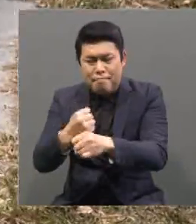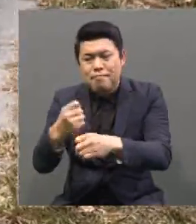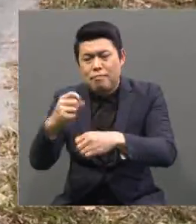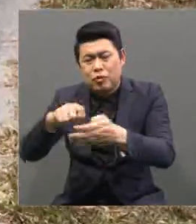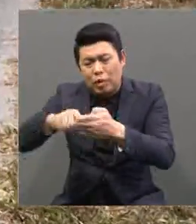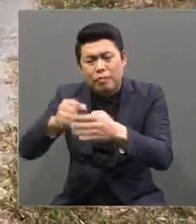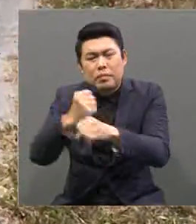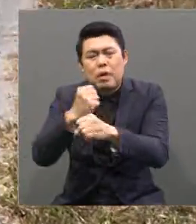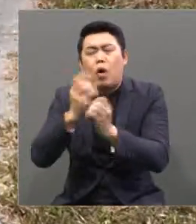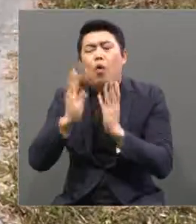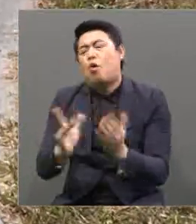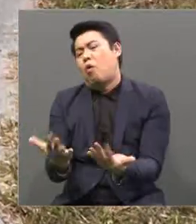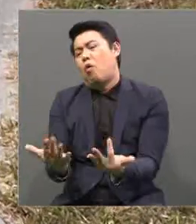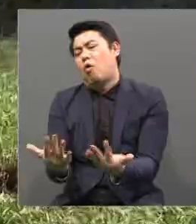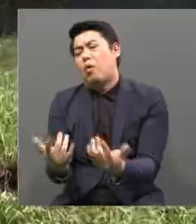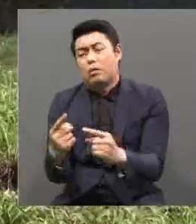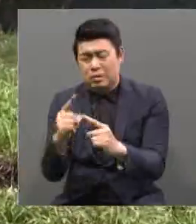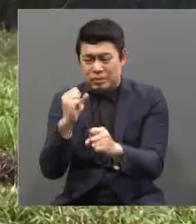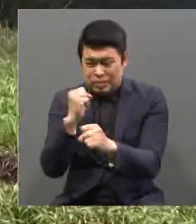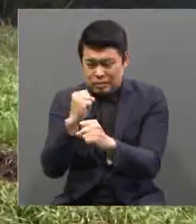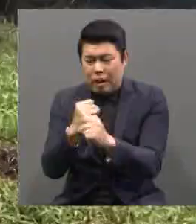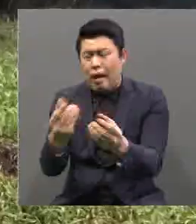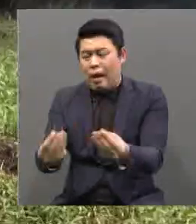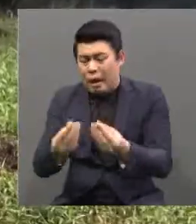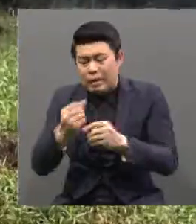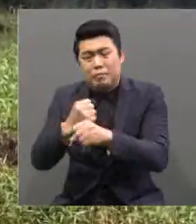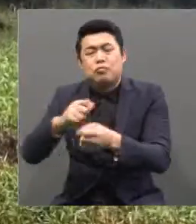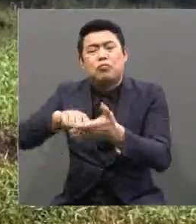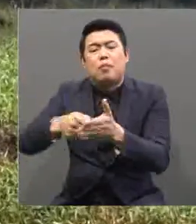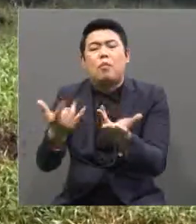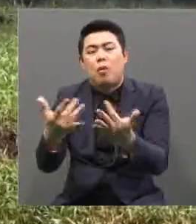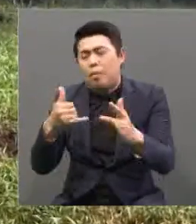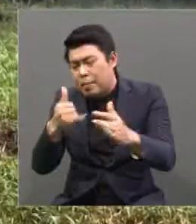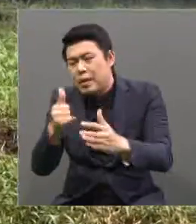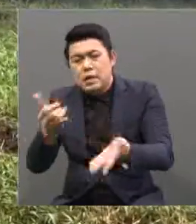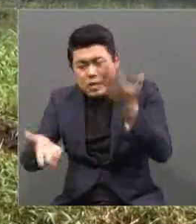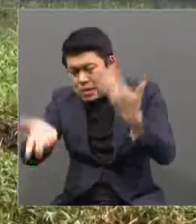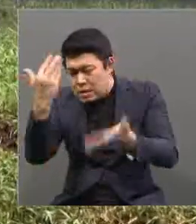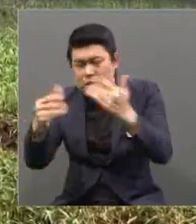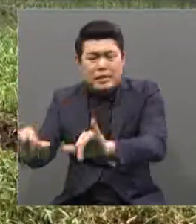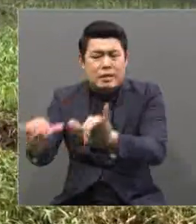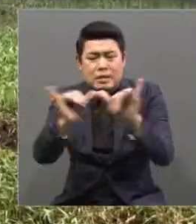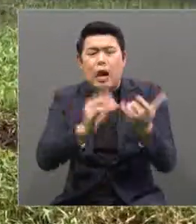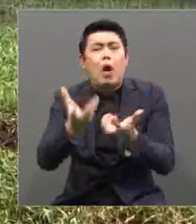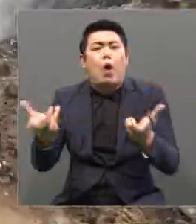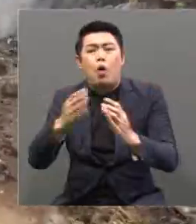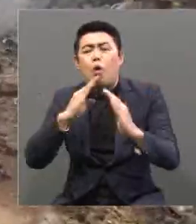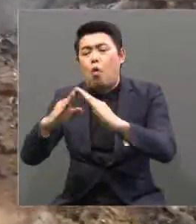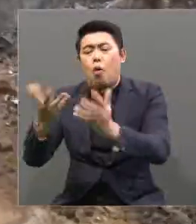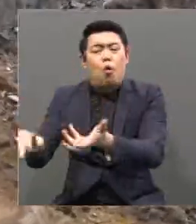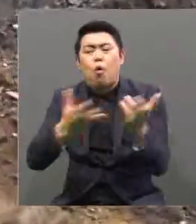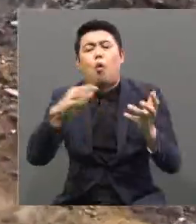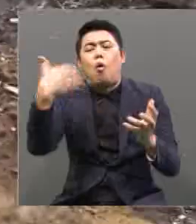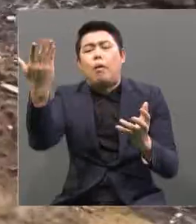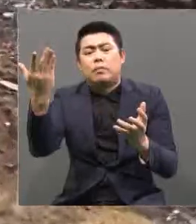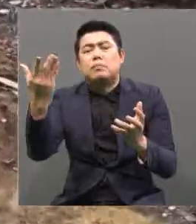ทีนี้ทางผู้รับเหมาเขาบอกว่าเดี๋ยวจะก่อนที่จะรับมอบอาคารมาปรับปรุงเนี่ยอยากจะให้เข้าไปรื้อขนย้ายอะไรที่มันอยู่ในอาคารออกม